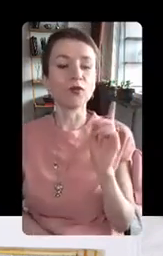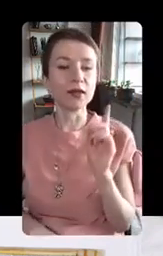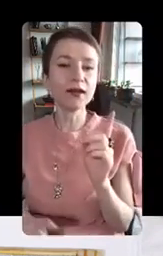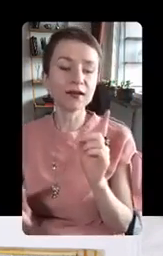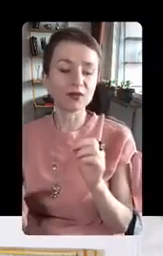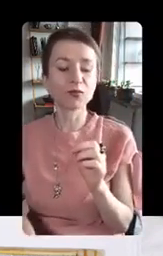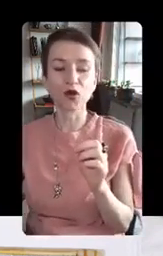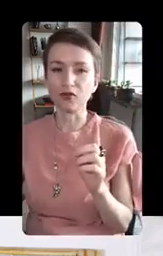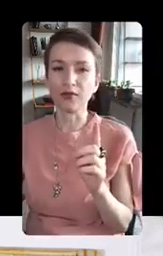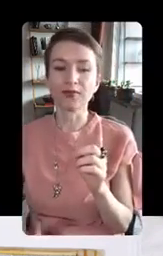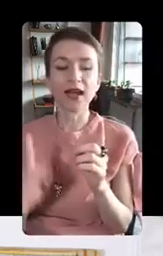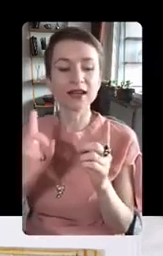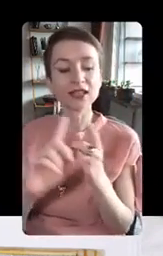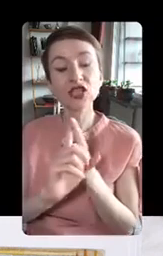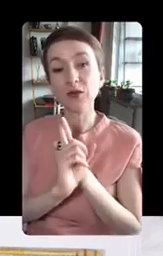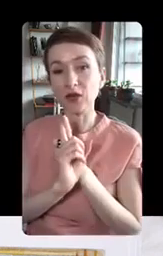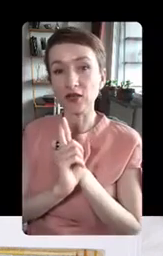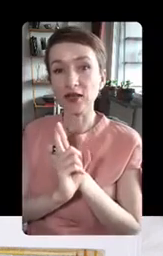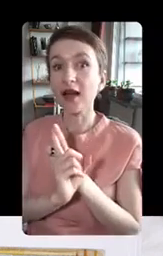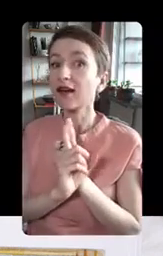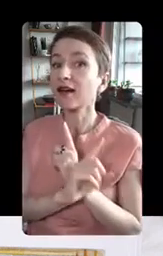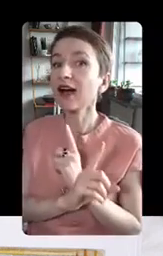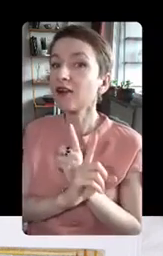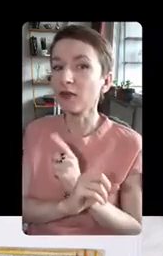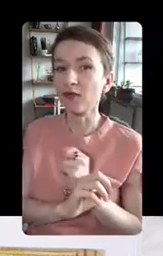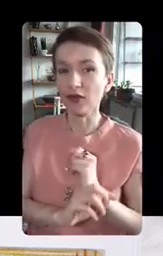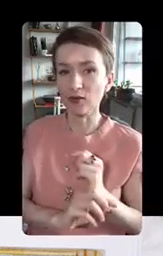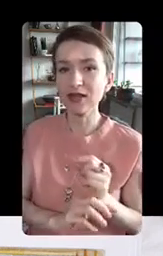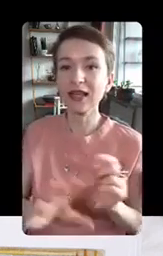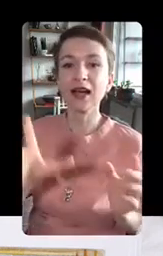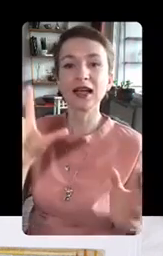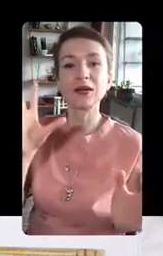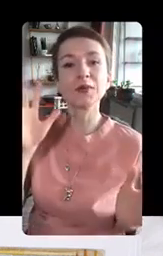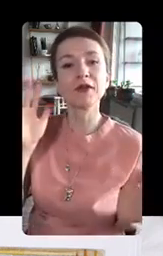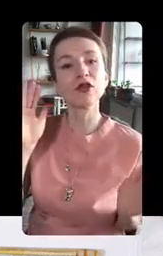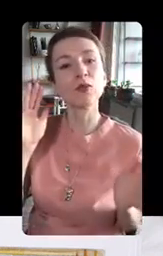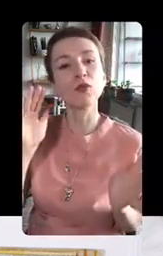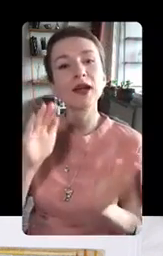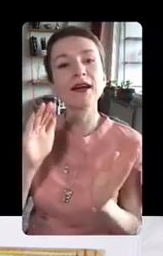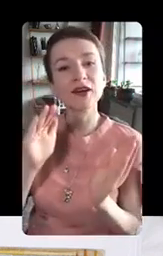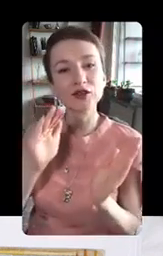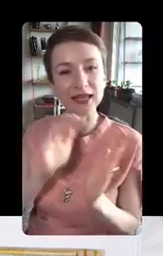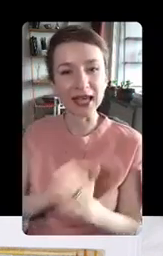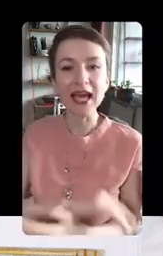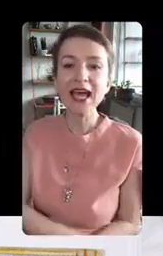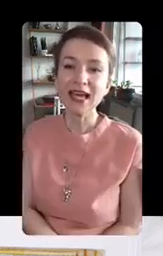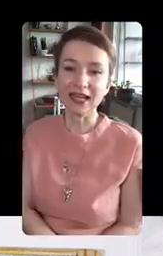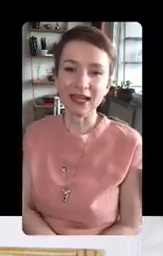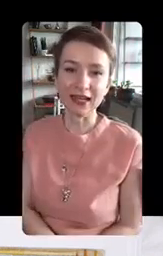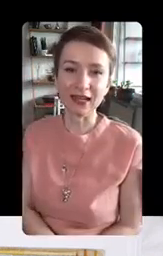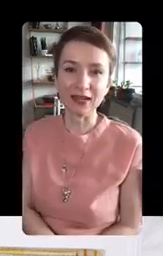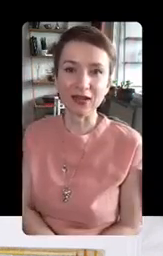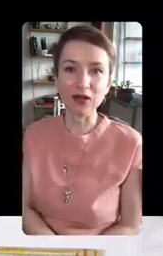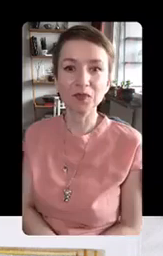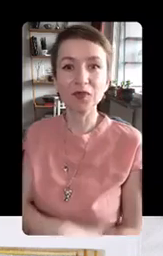дослушал. У меня к вам просьба. Расскажите, пожалуйста, как вам формат, когда мы проводим